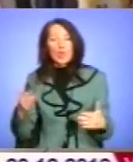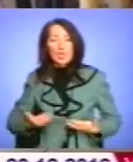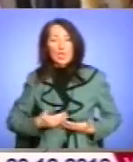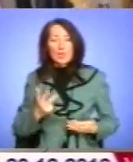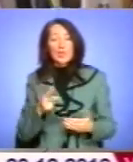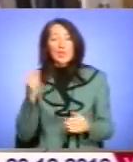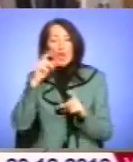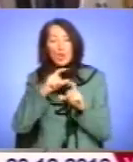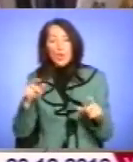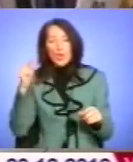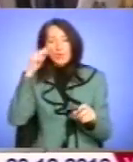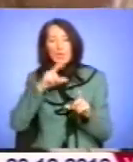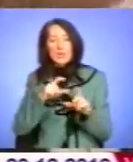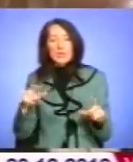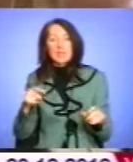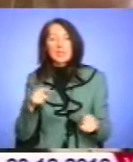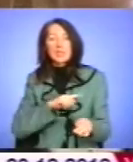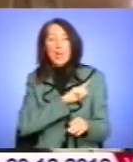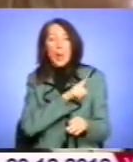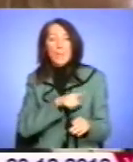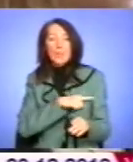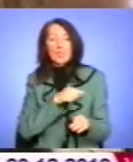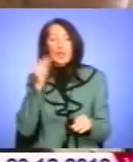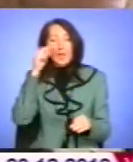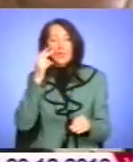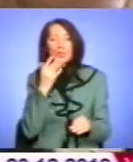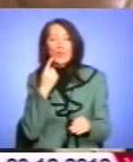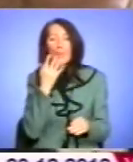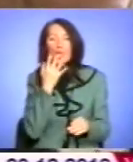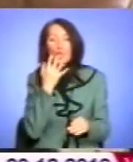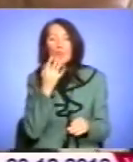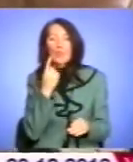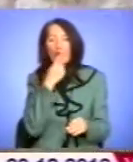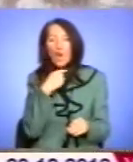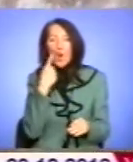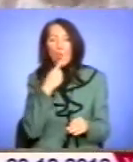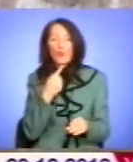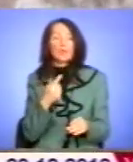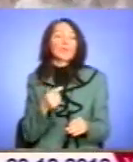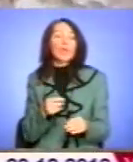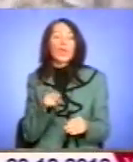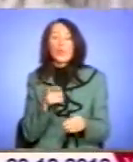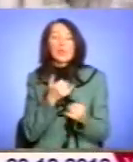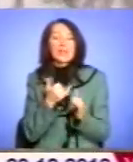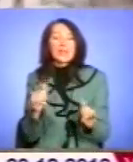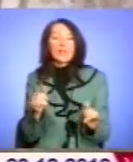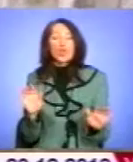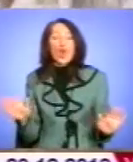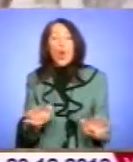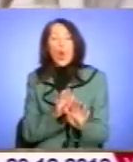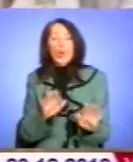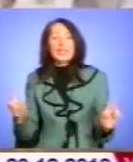поглибленим вивченням іноземних мов. 7 батьків учнів 2 А – викладачі англійської мови. Тому не дивно, що колядки